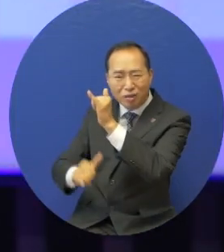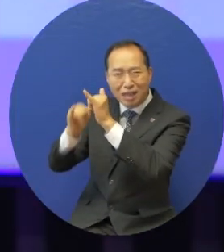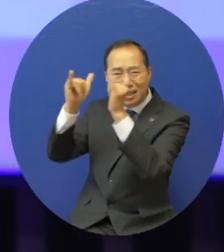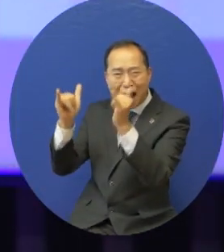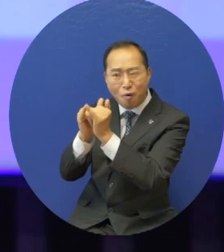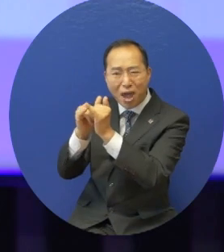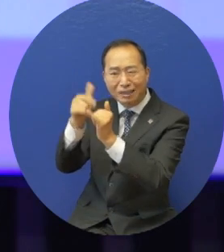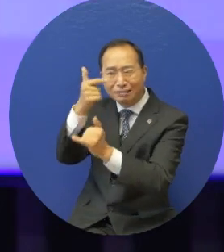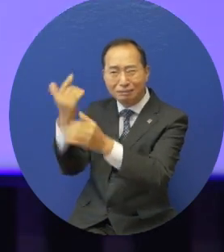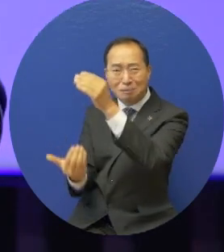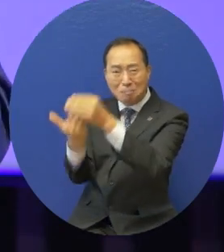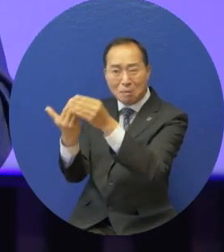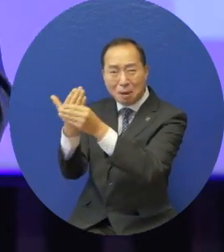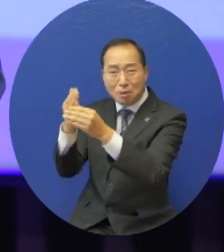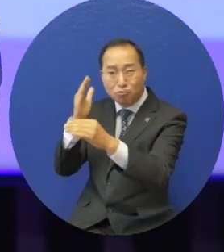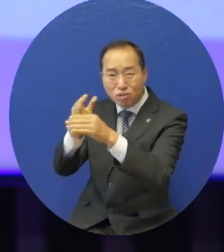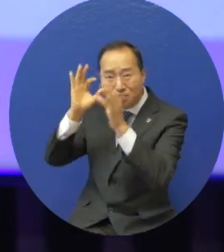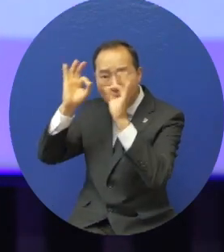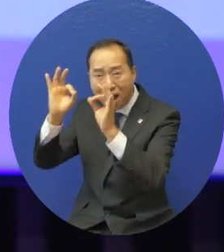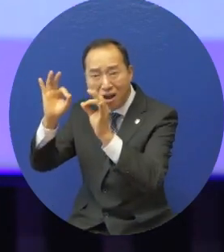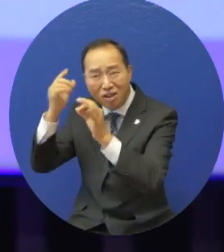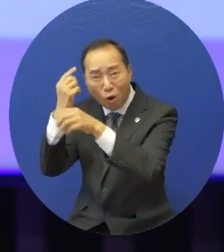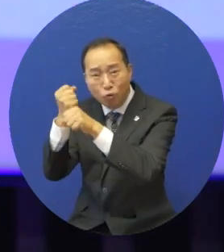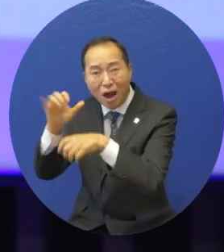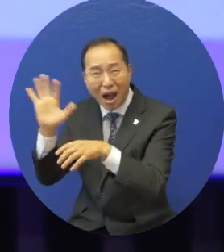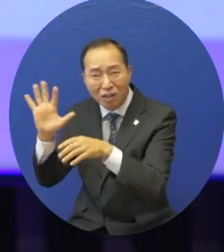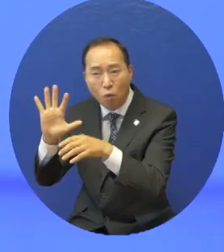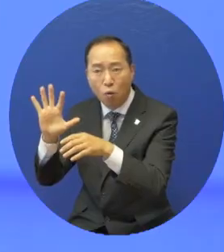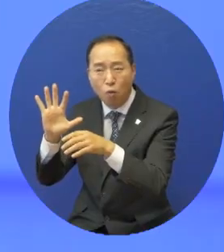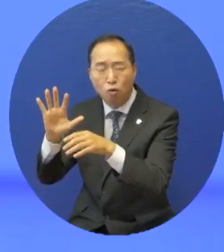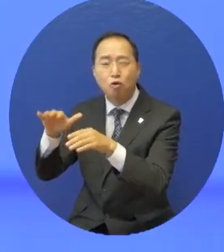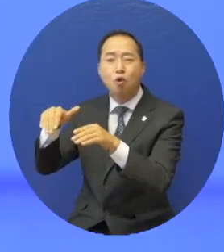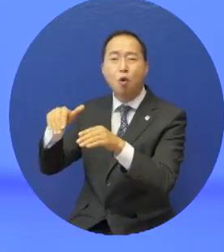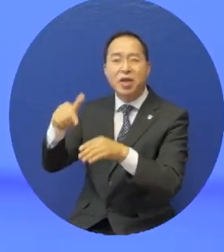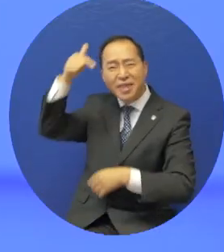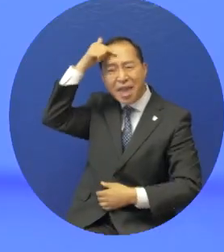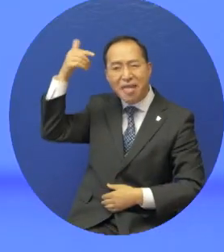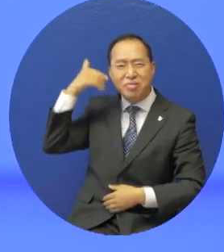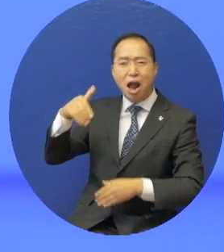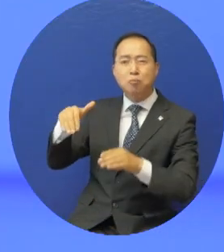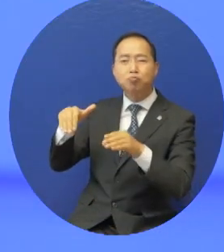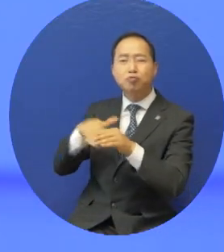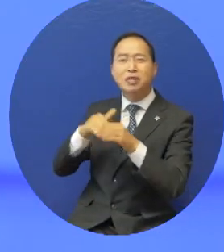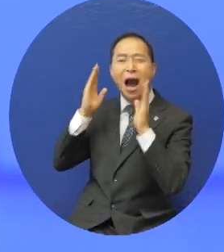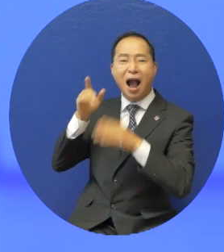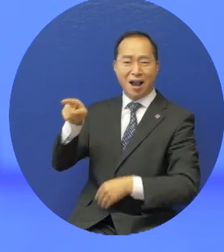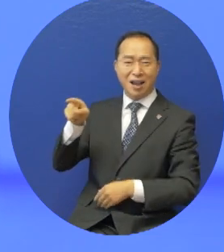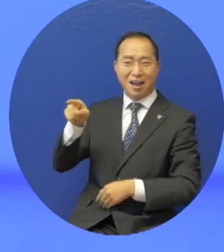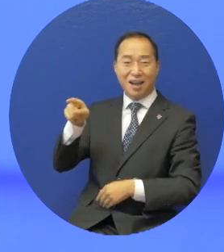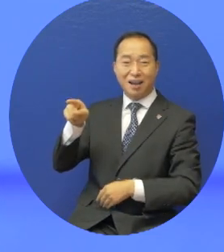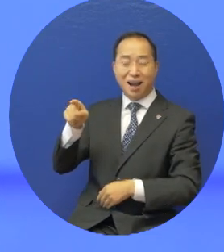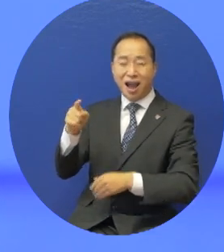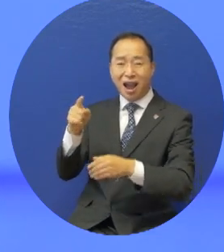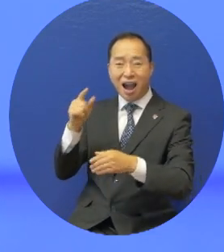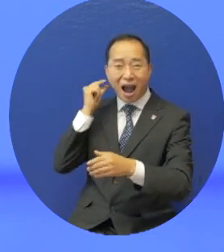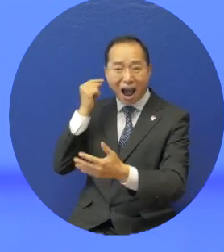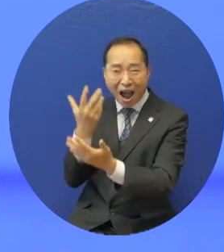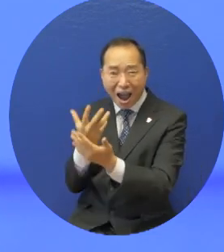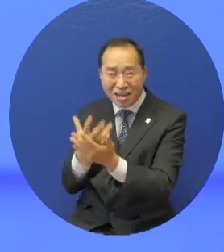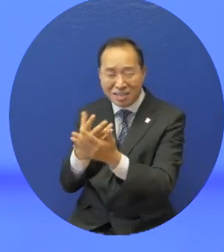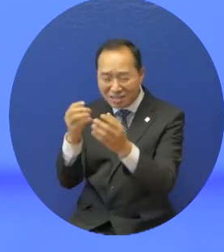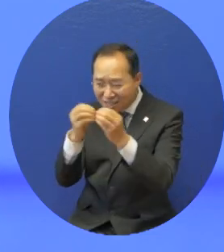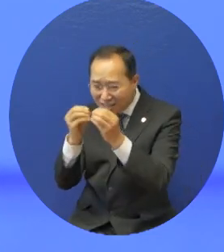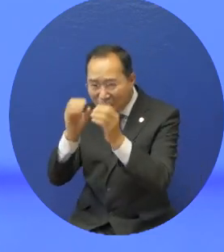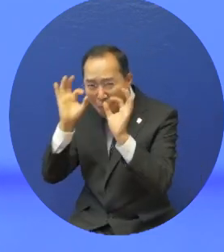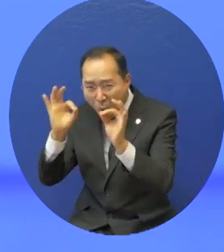역사를 전공하거나 혹은 사회사를 전공하거나 그런 것이 아니라 고전문학을 전공합니다. 그러다 보니까 한문으로 된